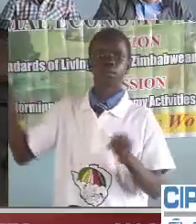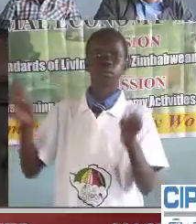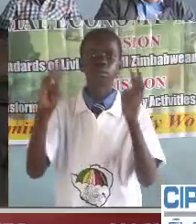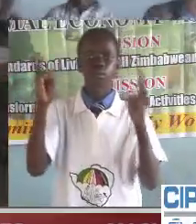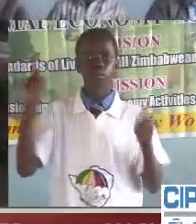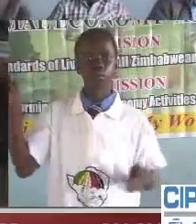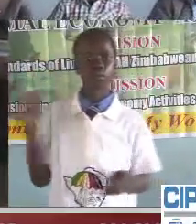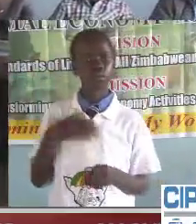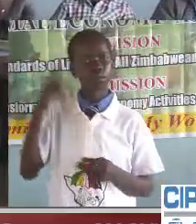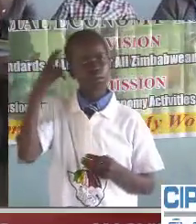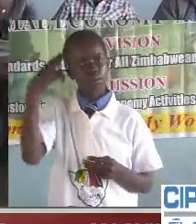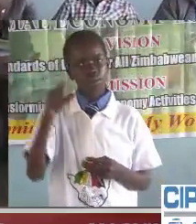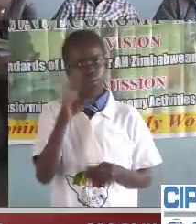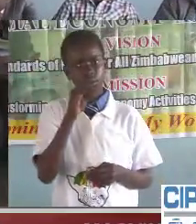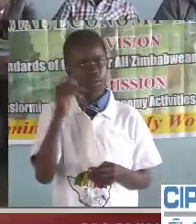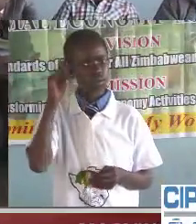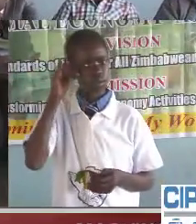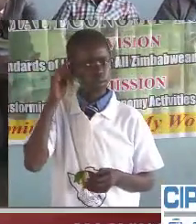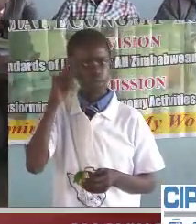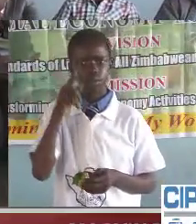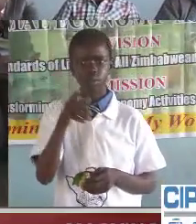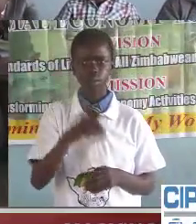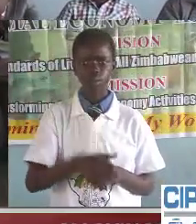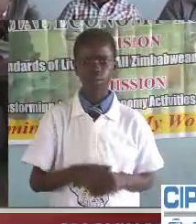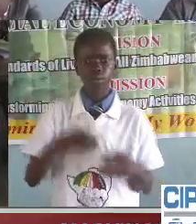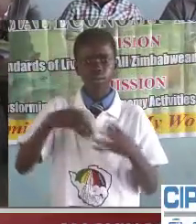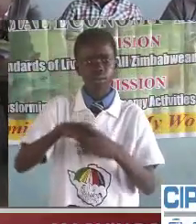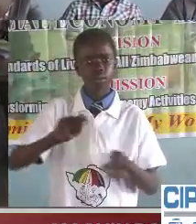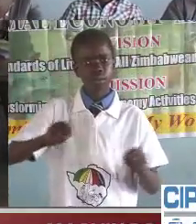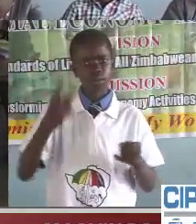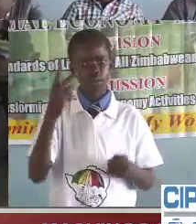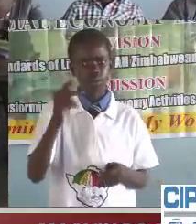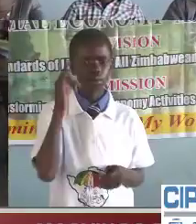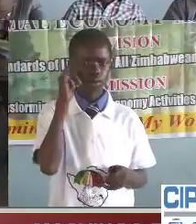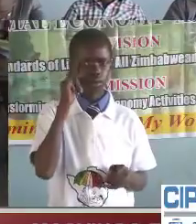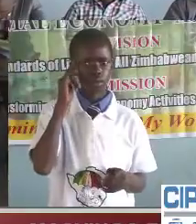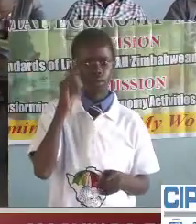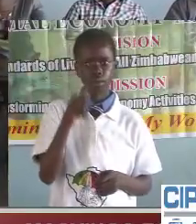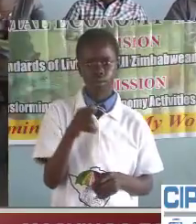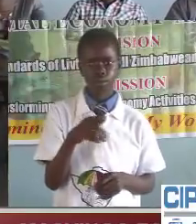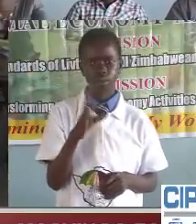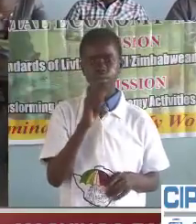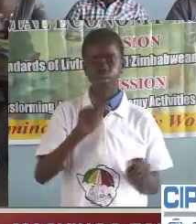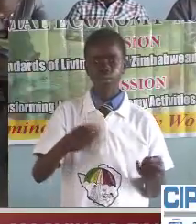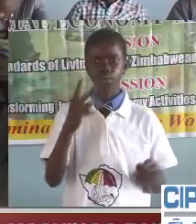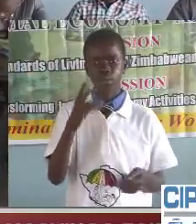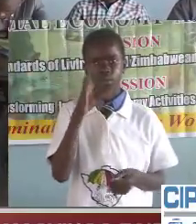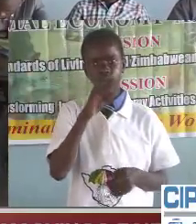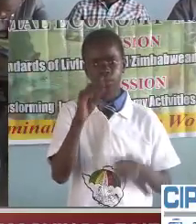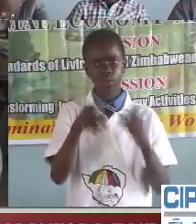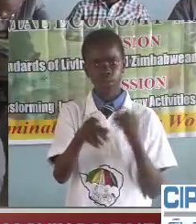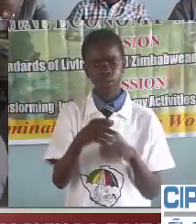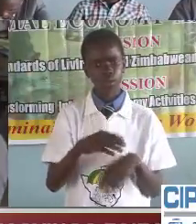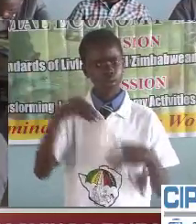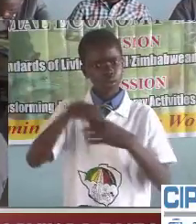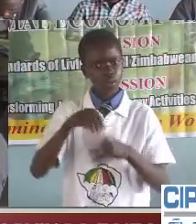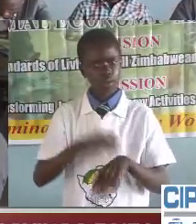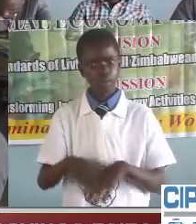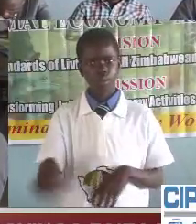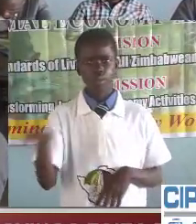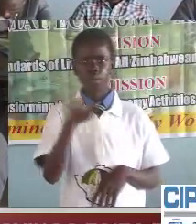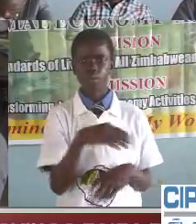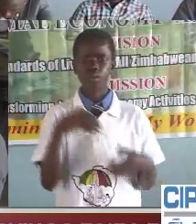vanzwisise zvatiri kufunga isu mucommunity, tigozobata futi ndofunga patadza kubata zvemarodzi mataura zvekuti